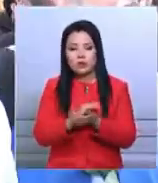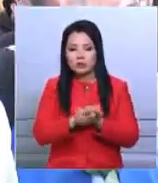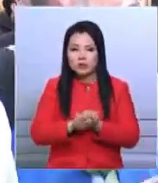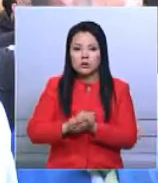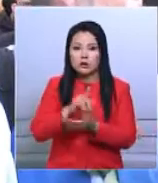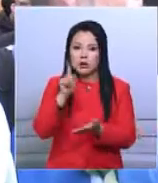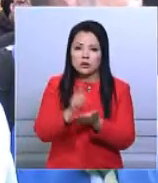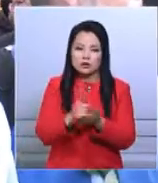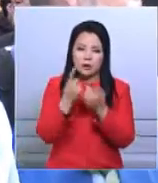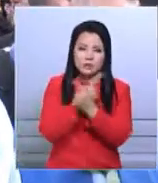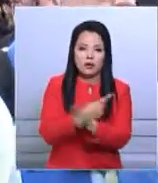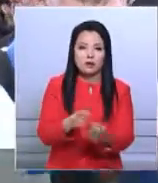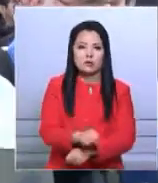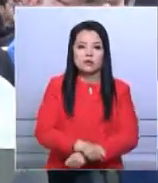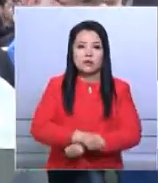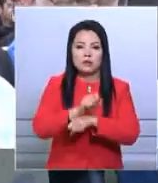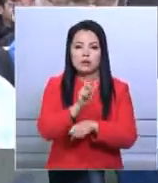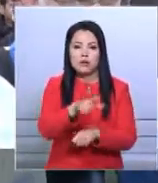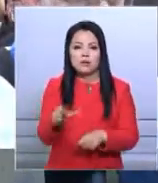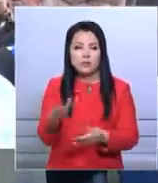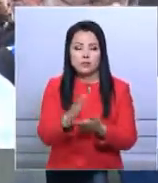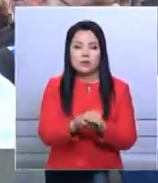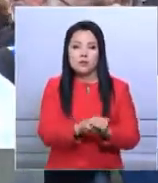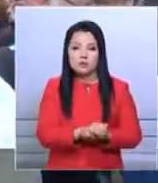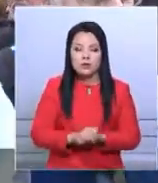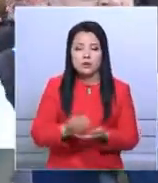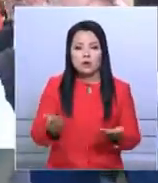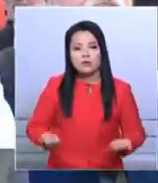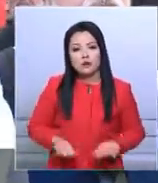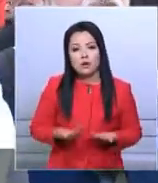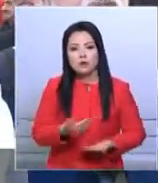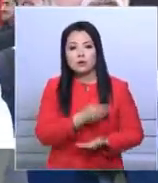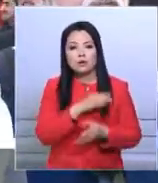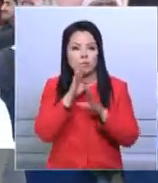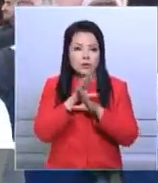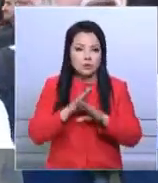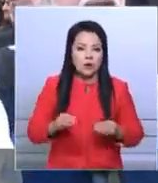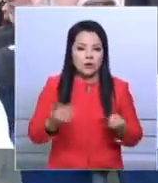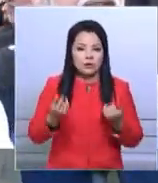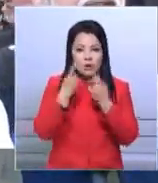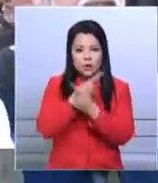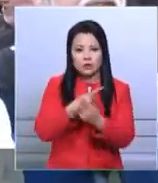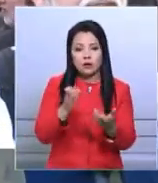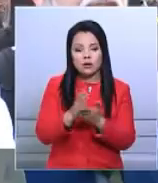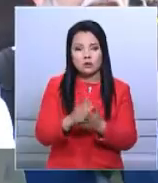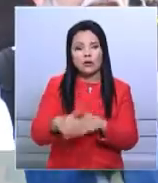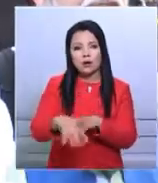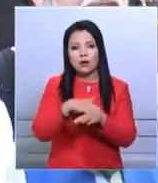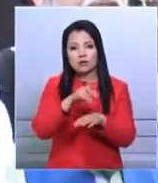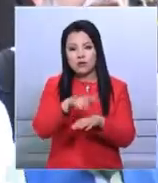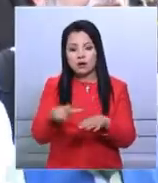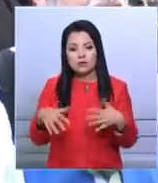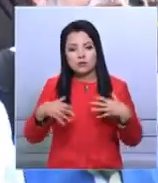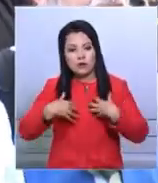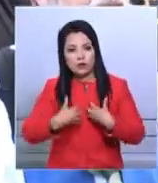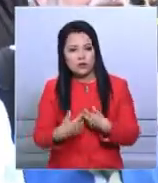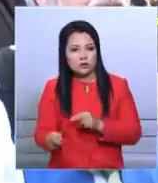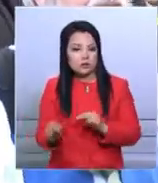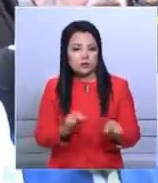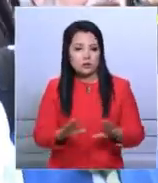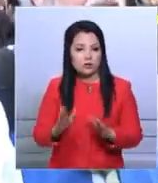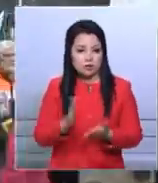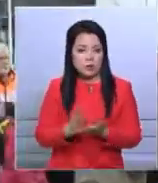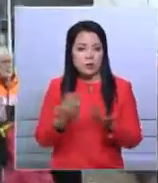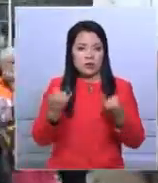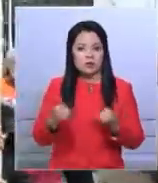шақырады. Бұл шеру Бельгия жұртшылығының бейбіт өмірді таңдайтынын көрсетеді. Соңғы оқиғалар халықты қайғыға батырды. Алайда біз татулықта өмір